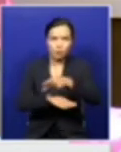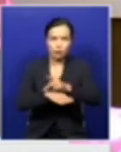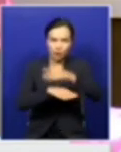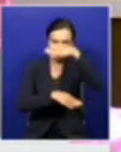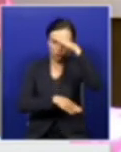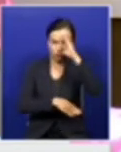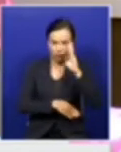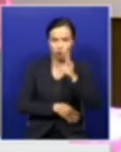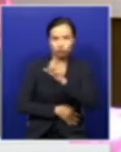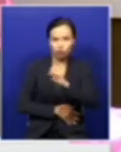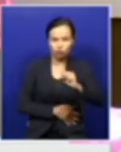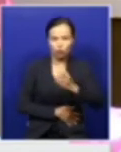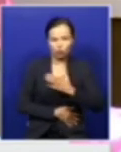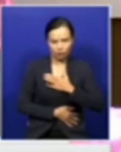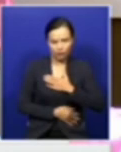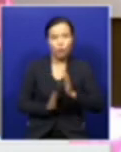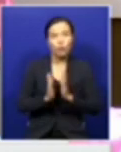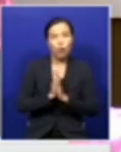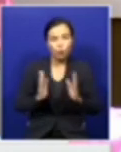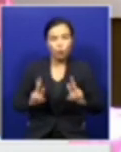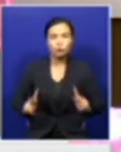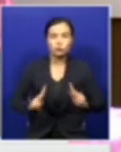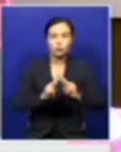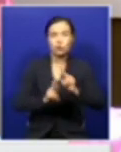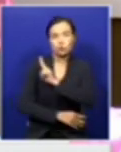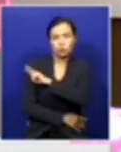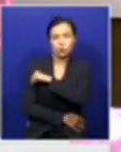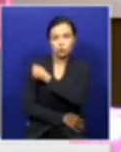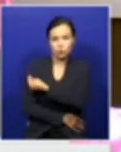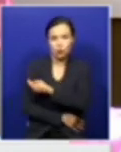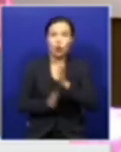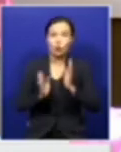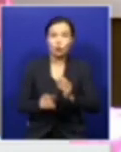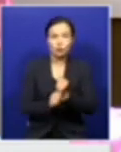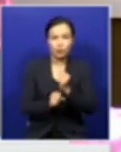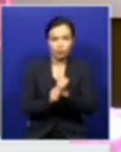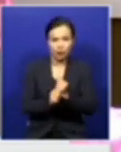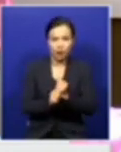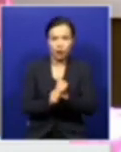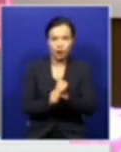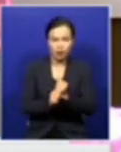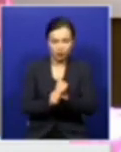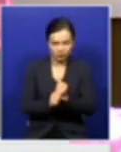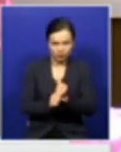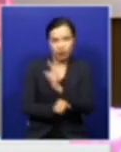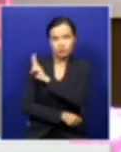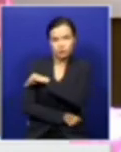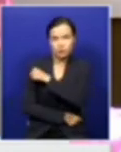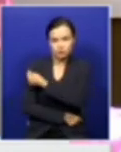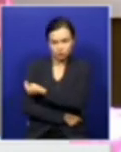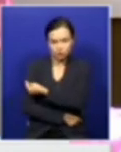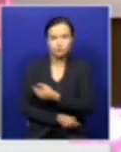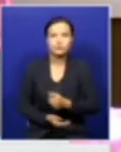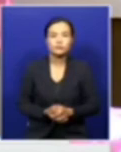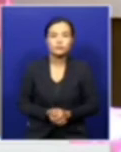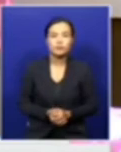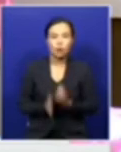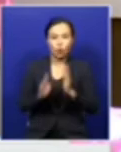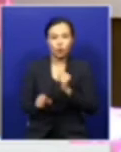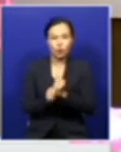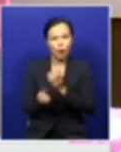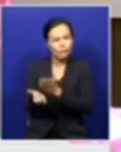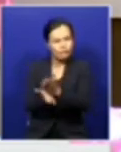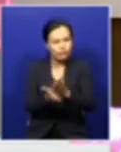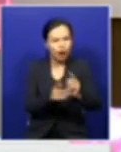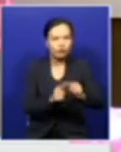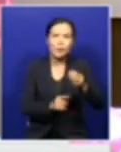เช่นเราขอบคุณกระทรวงสาธารณสุขเจ้าหน้าที่บุคลากรทางการสาธารณสุขนะคะเจ้าหน้าที่ทุกฝ่ายทุกส่วนก